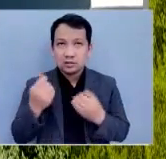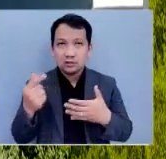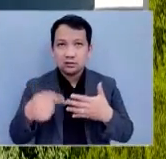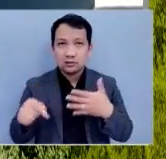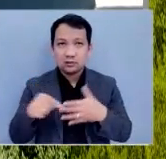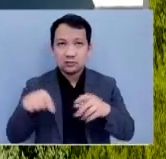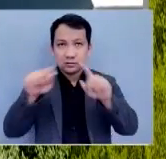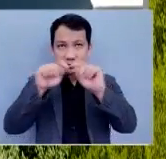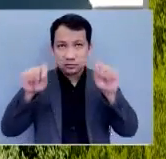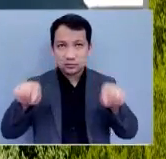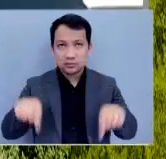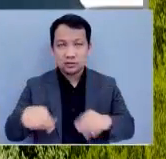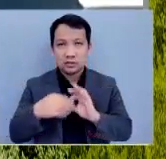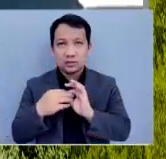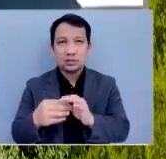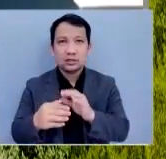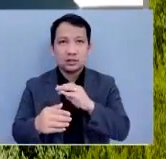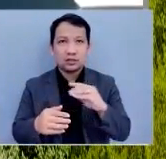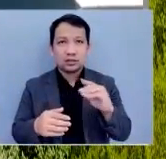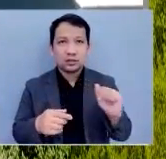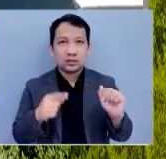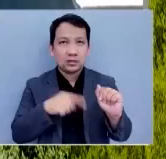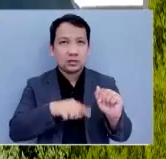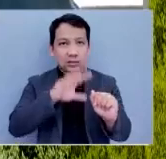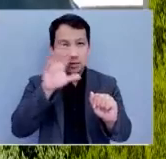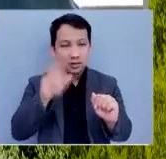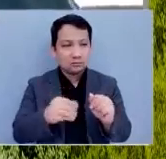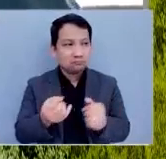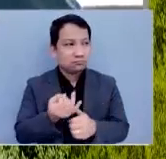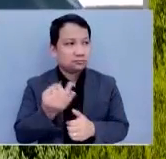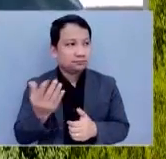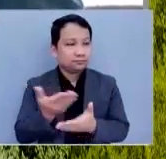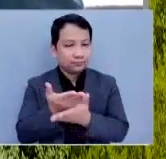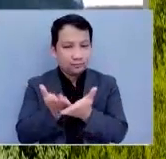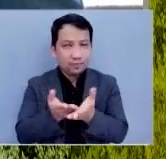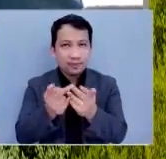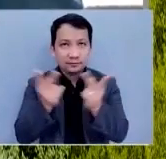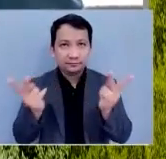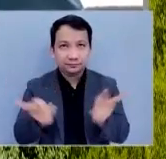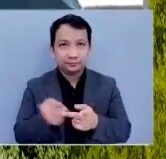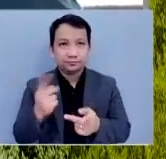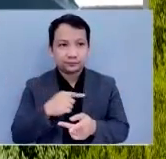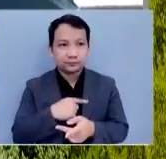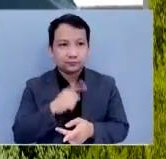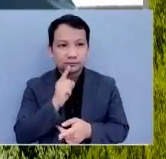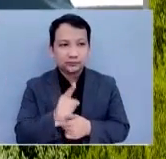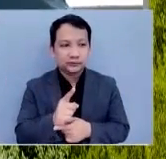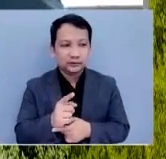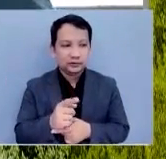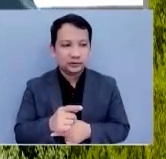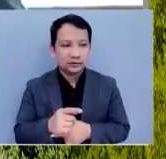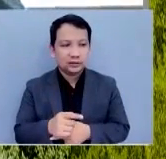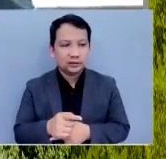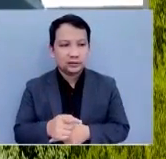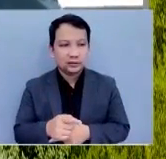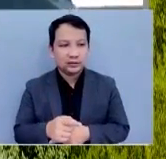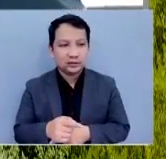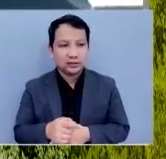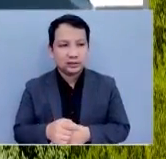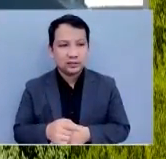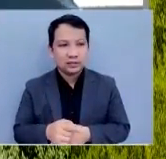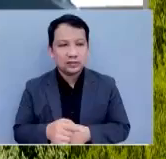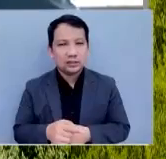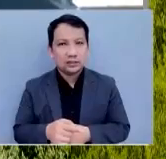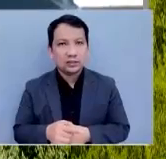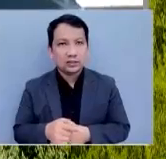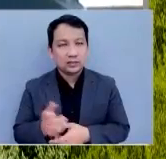tent muna na ilalabas ng MMDA? At saan lugar yan? Kasi syempre marami-rami yan. Yung mga motor naman, syempre nagkalat